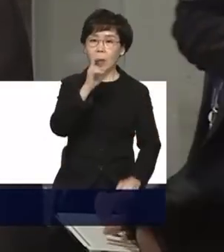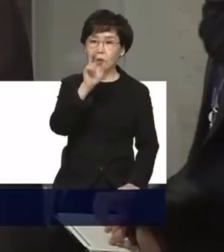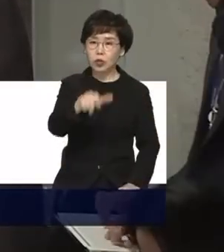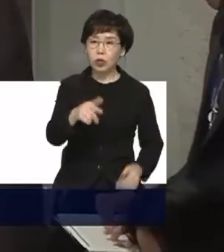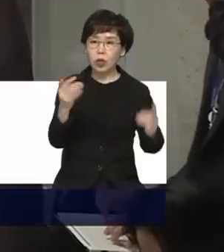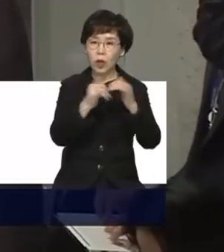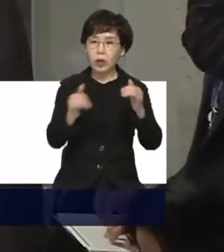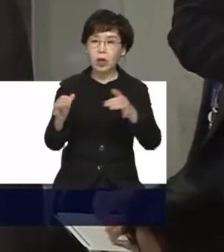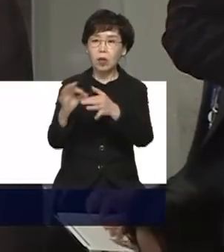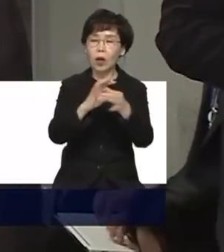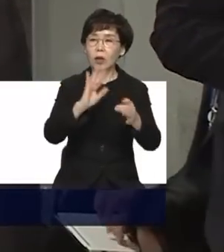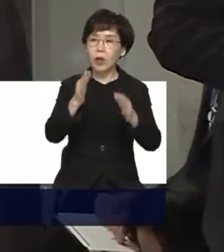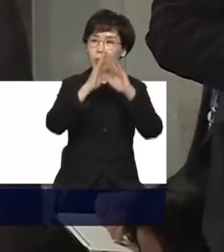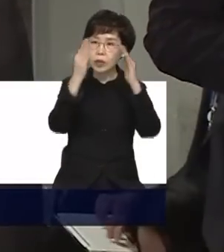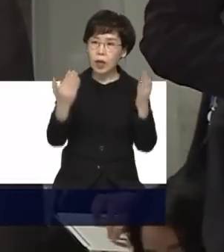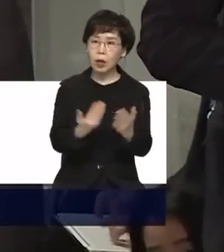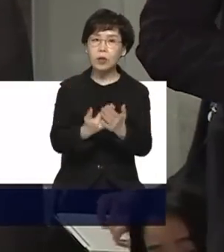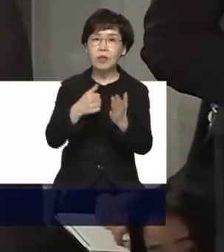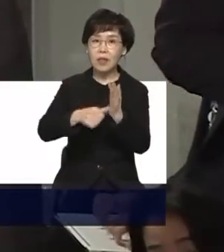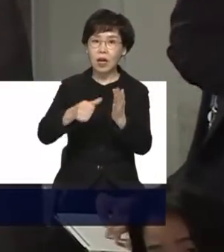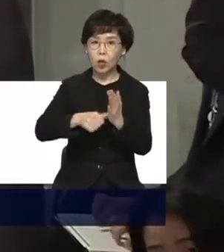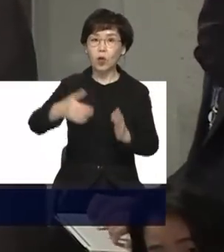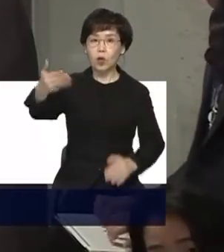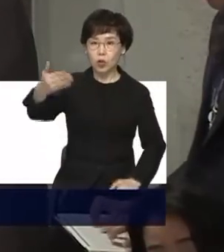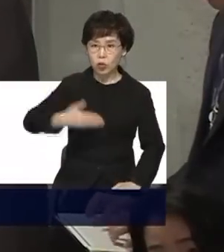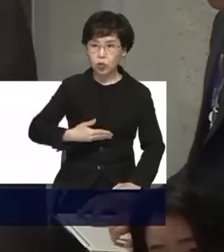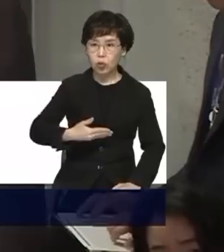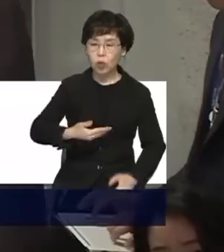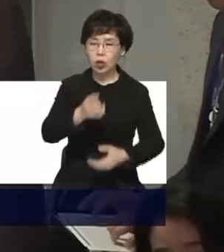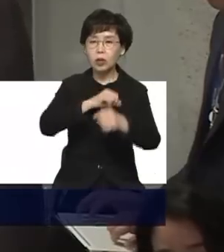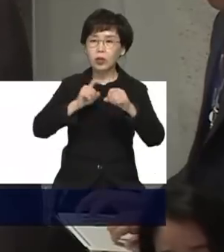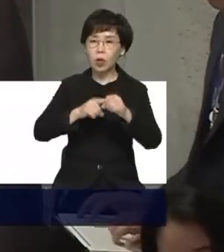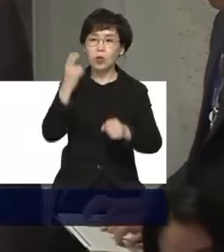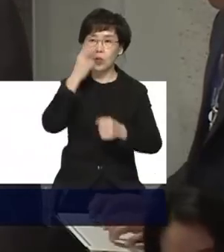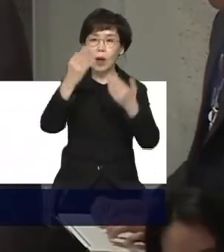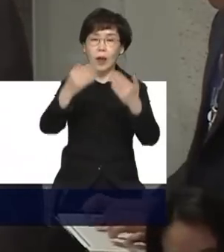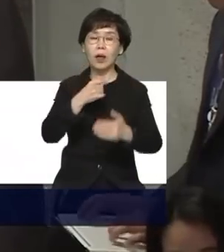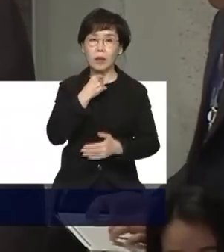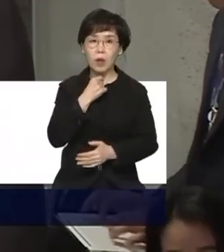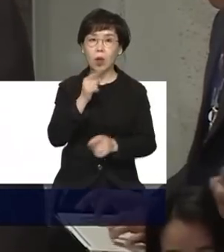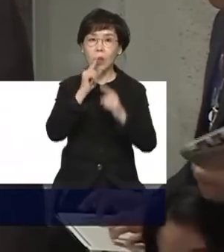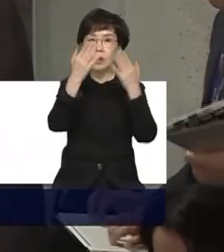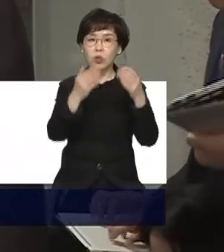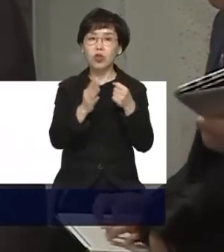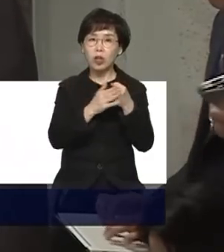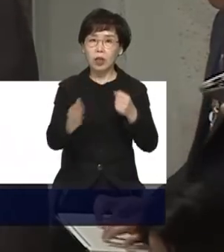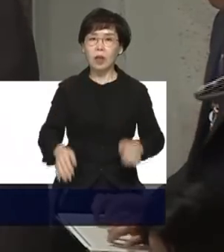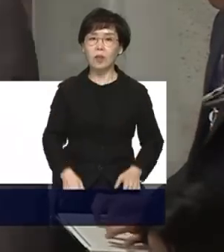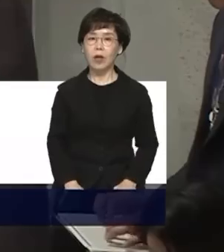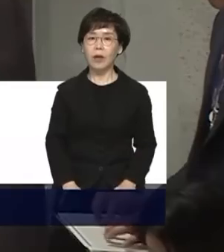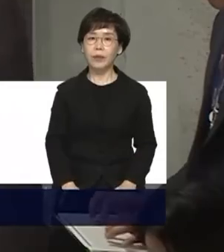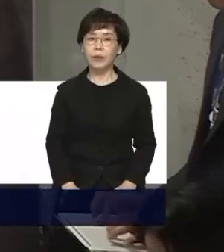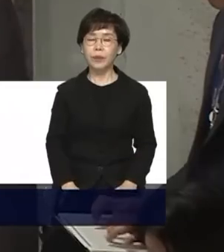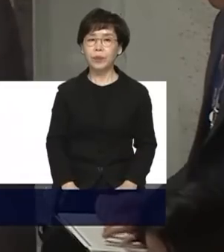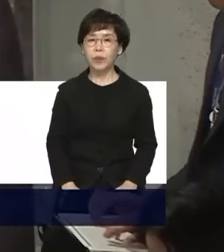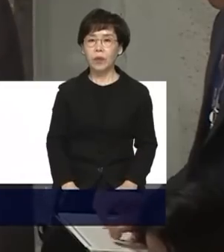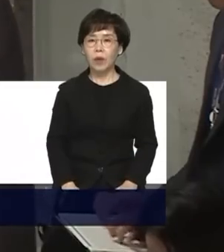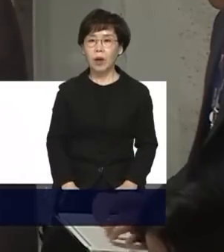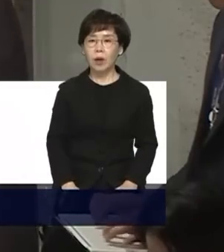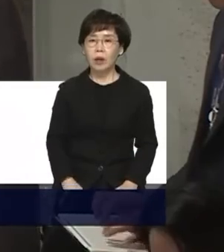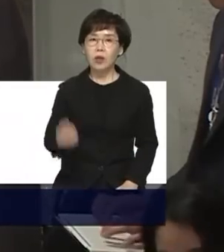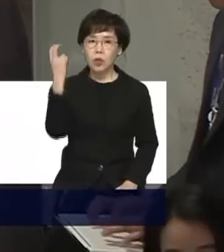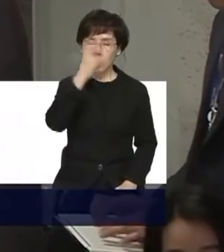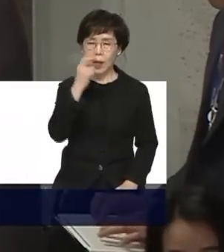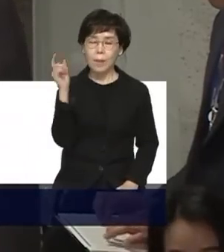의원께서 관련되는 자료 모두 제출하고 적극적으로 조사에 임하겠다고 말씀을 하셨기 때문에